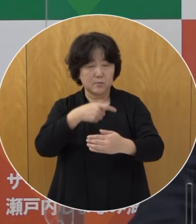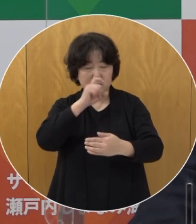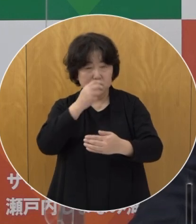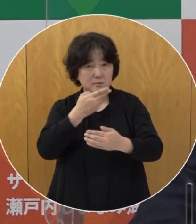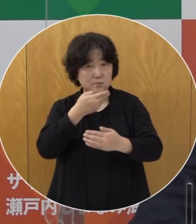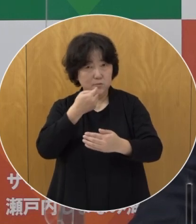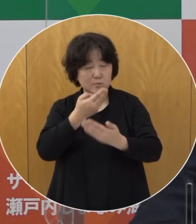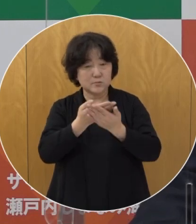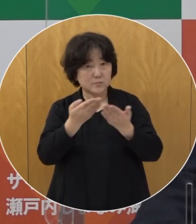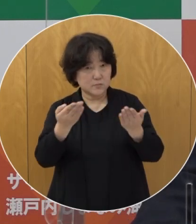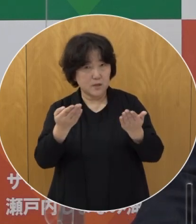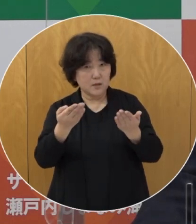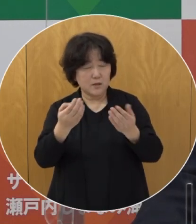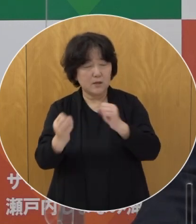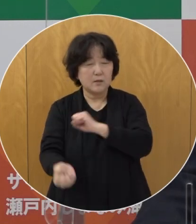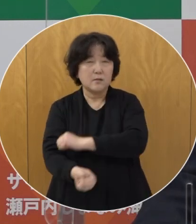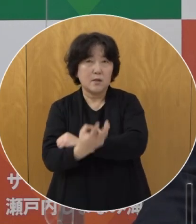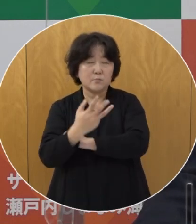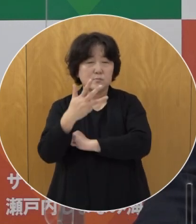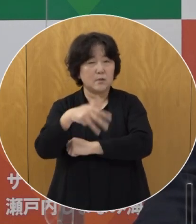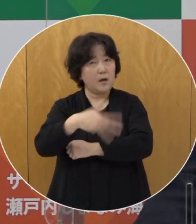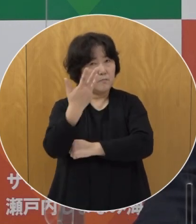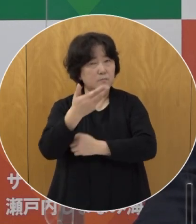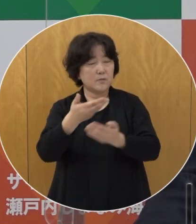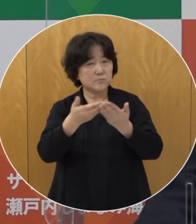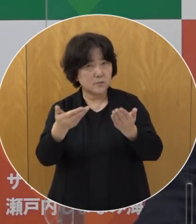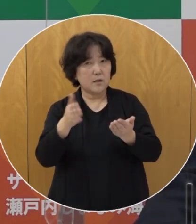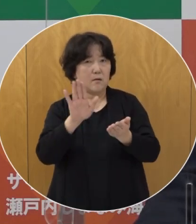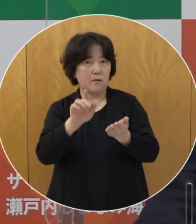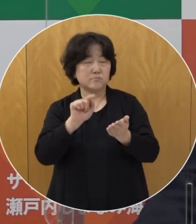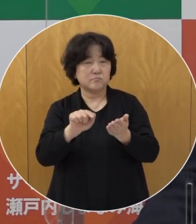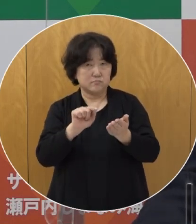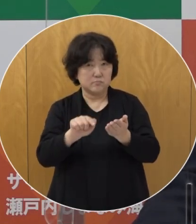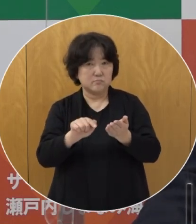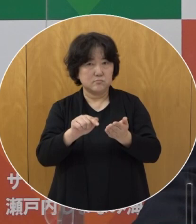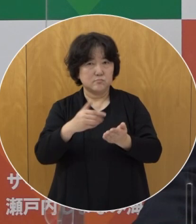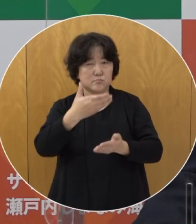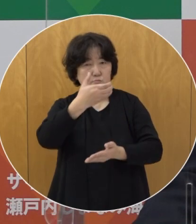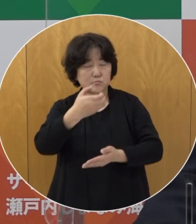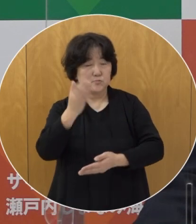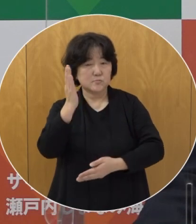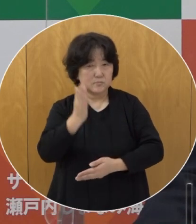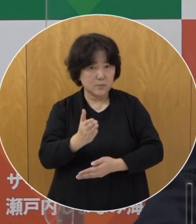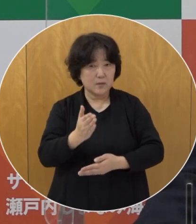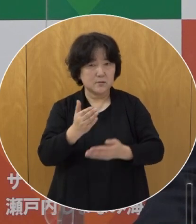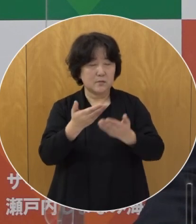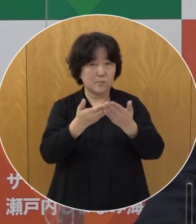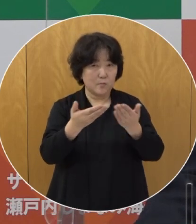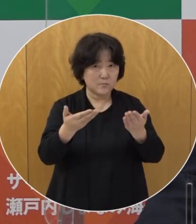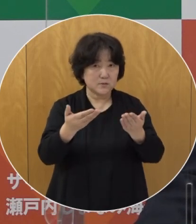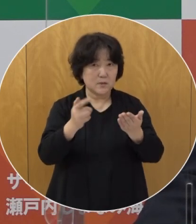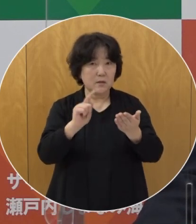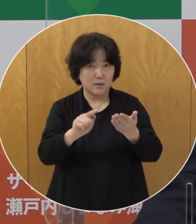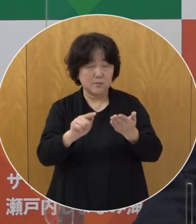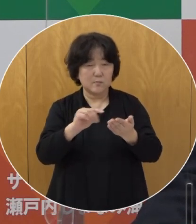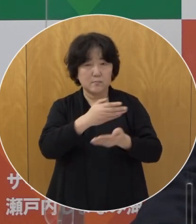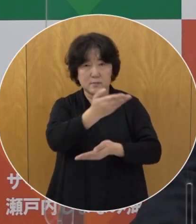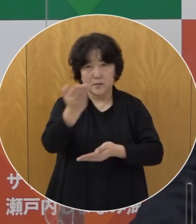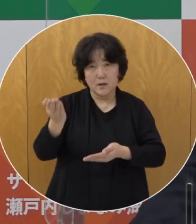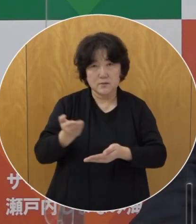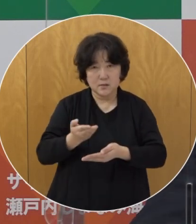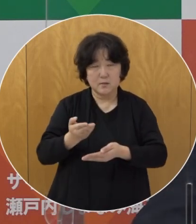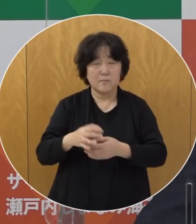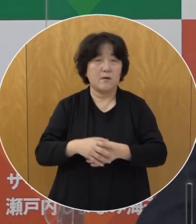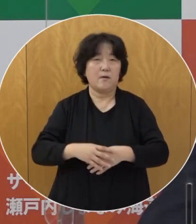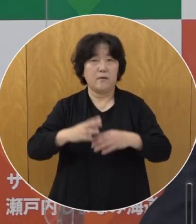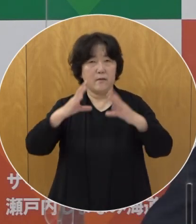食店、約800店舗あるというふうに言われておりますが、9割近い飲食店の皆さんが、い